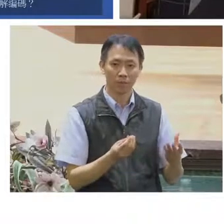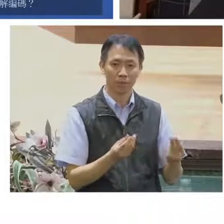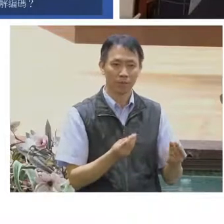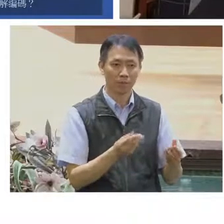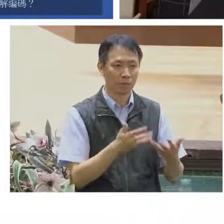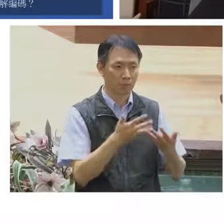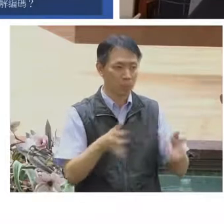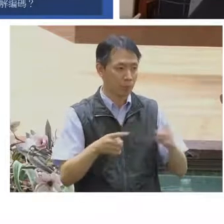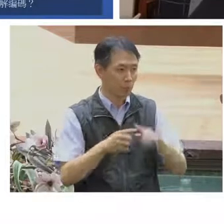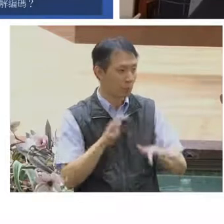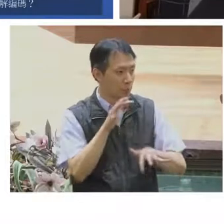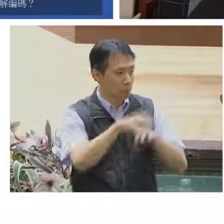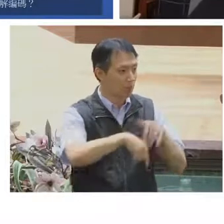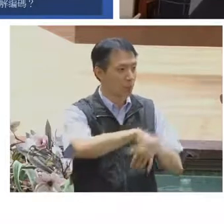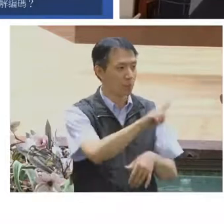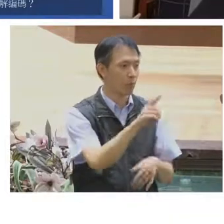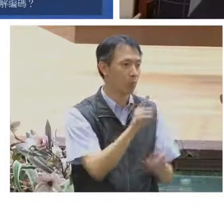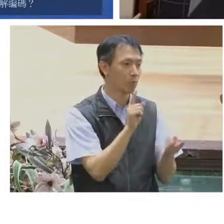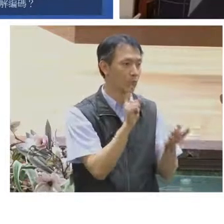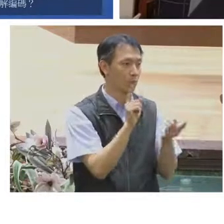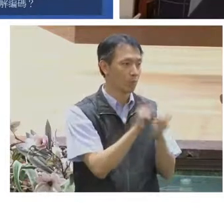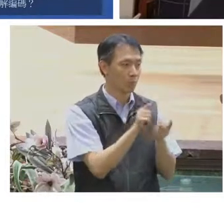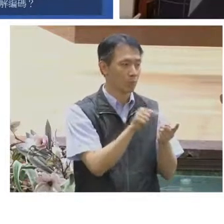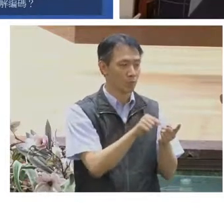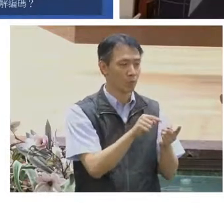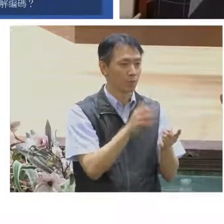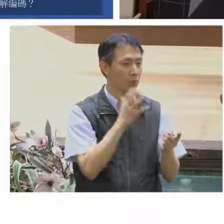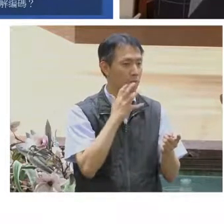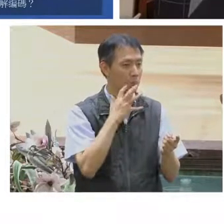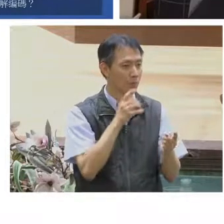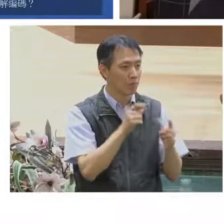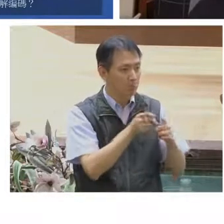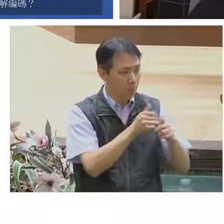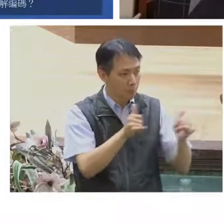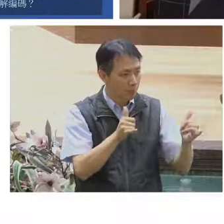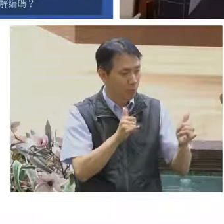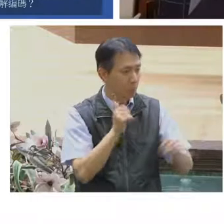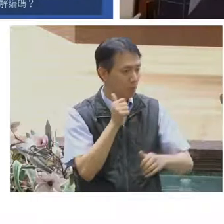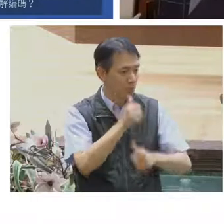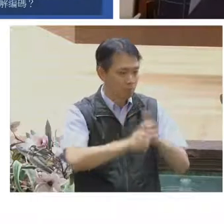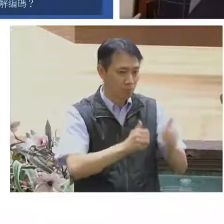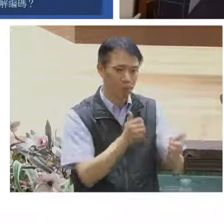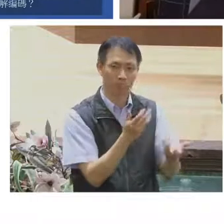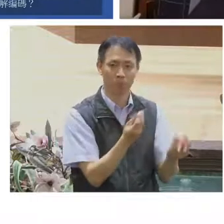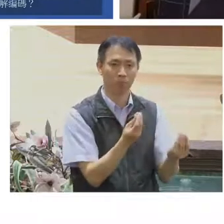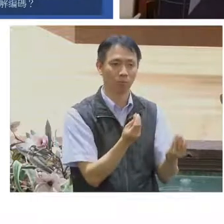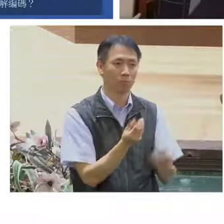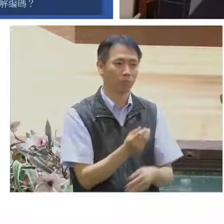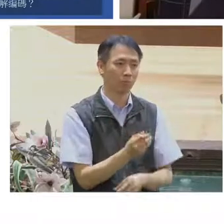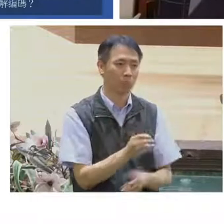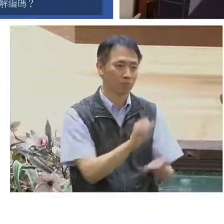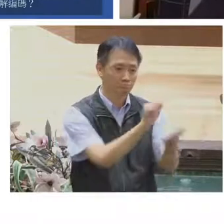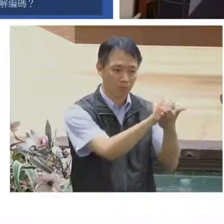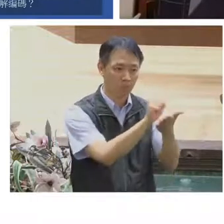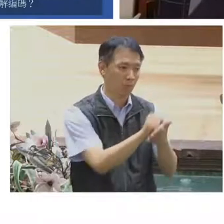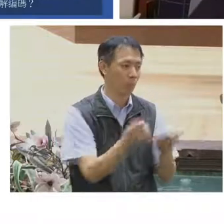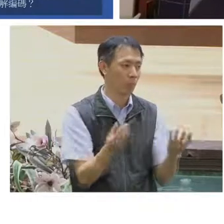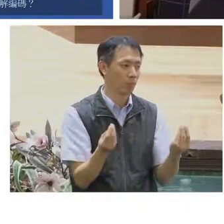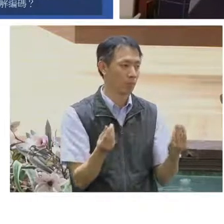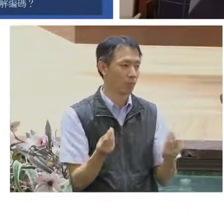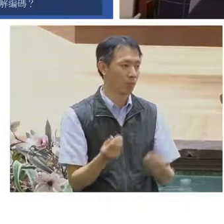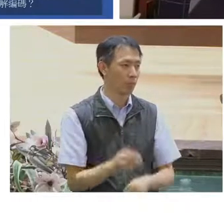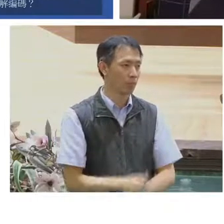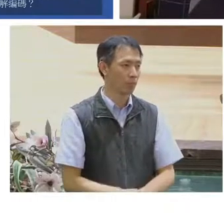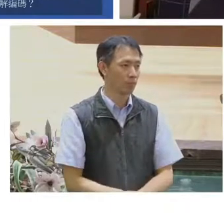太多人去针对澳门的公民社会的活动来做这个记录 documentation 的工